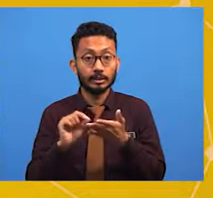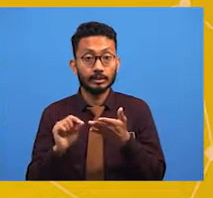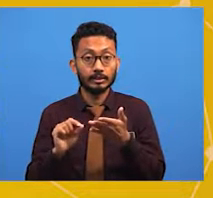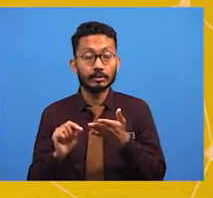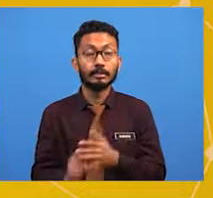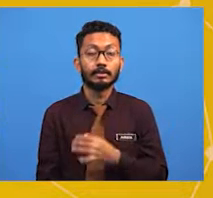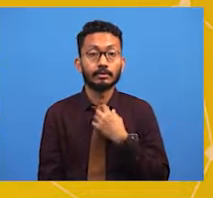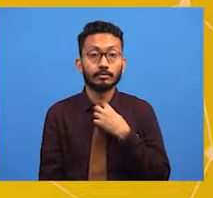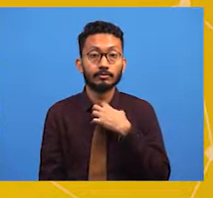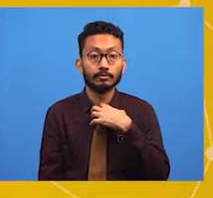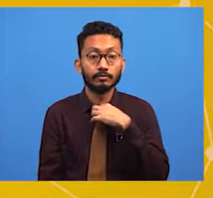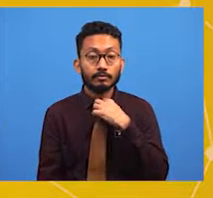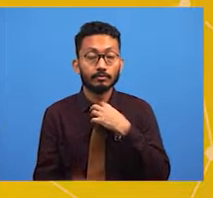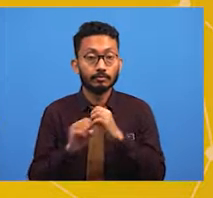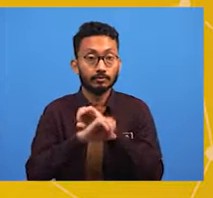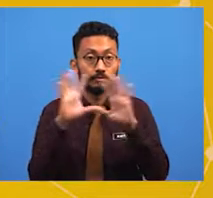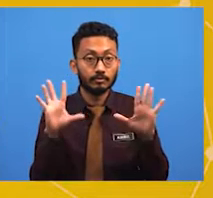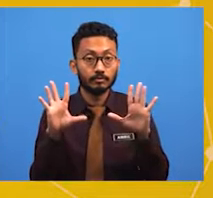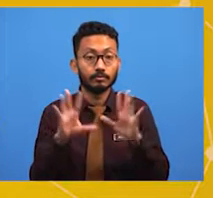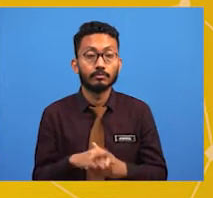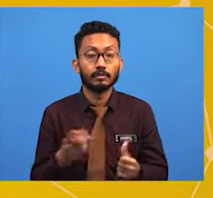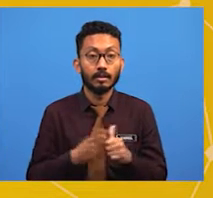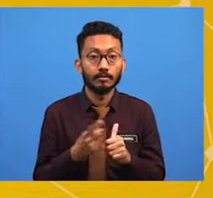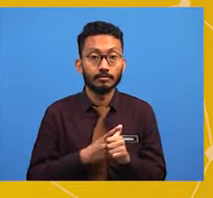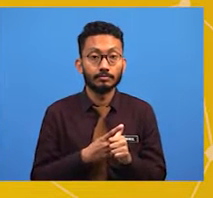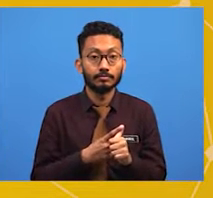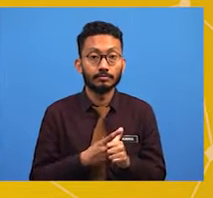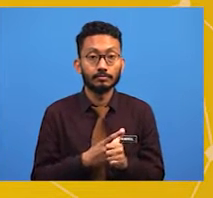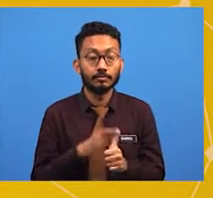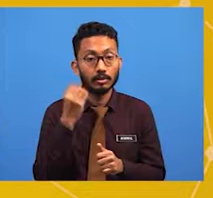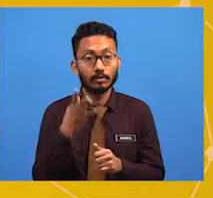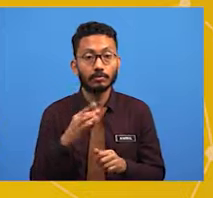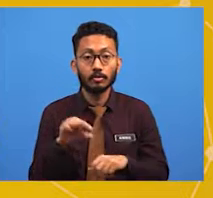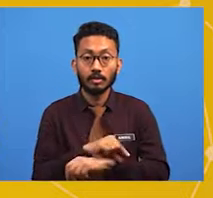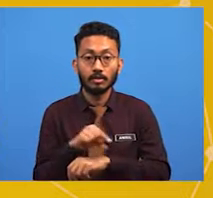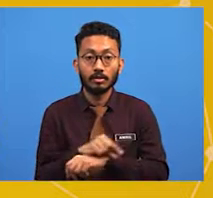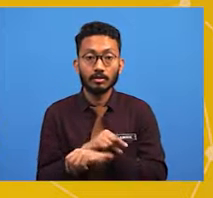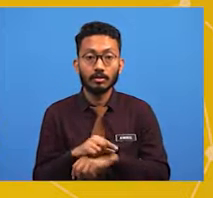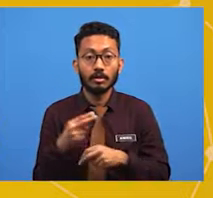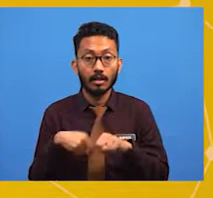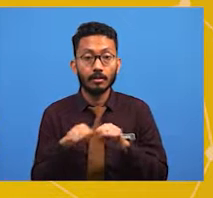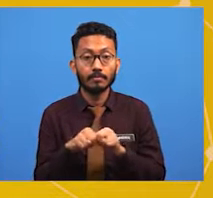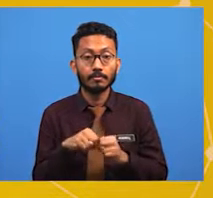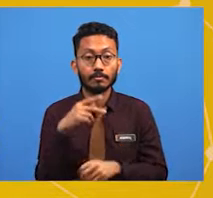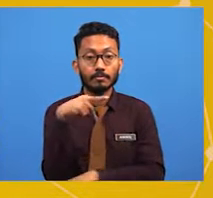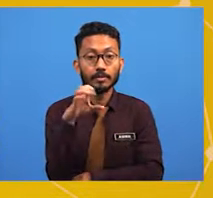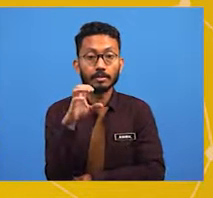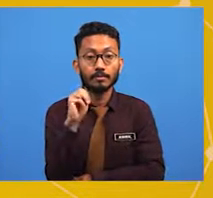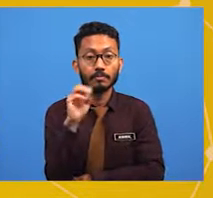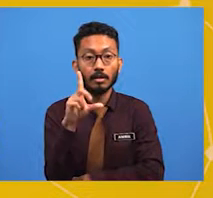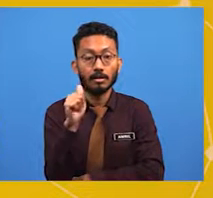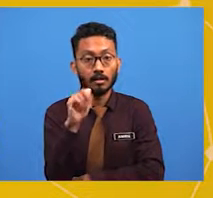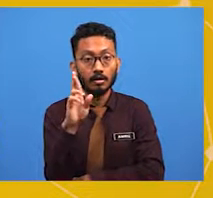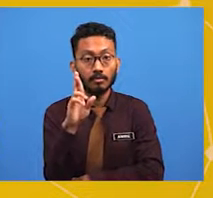pula adalah penerangannya. Yang pertama, pengisytiharan penggunaan nilai pemalar iaitu